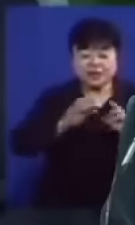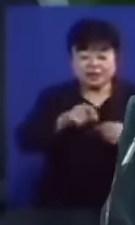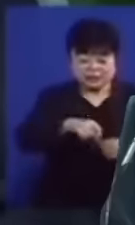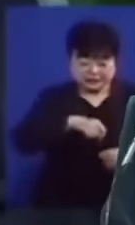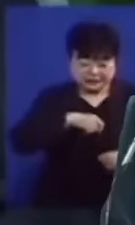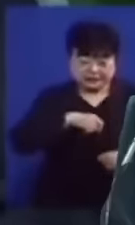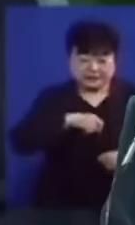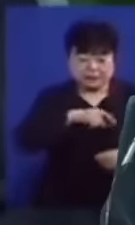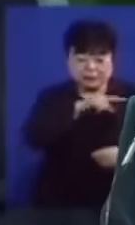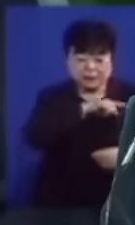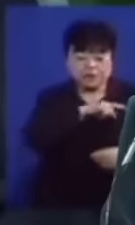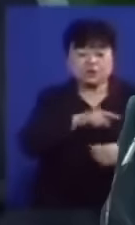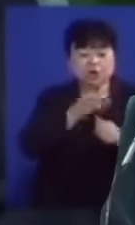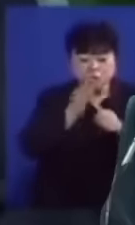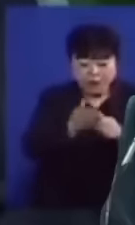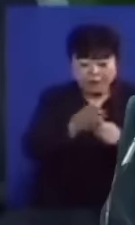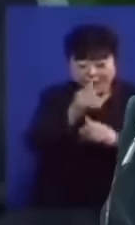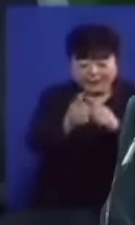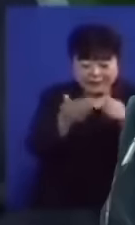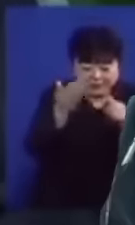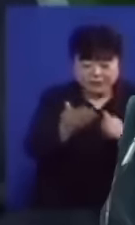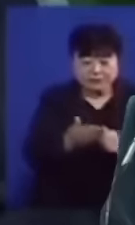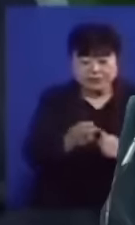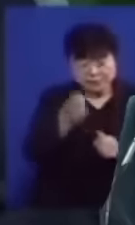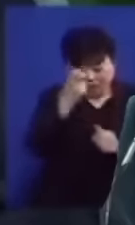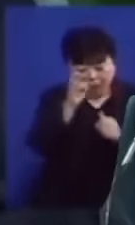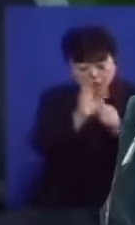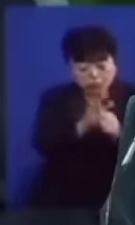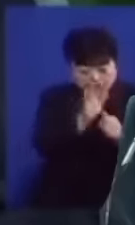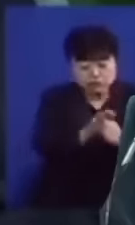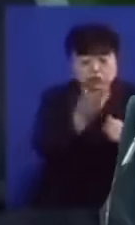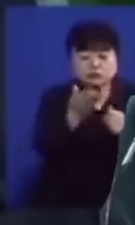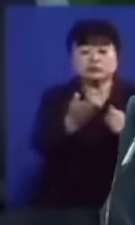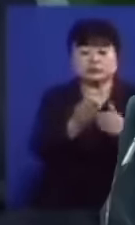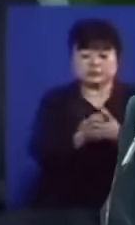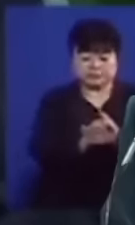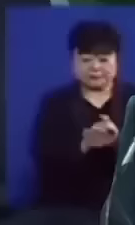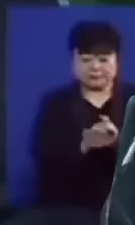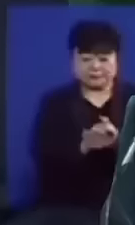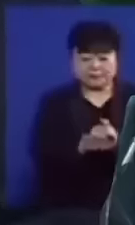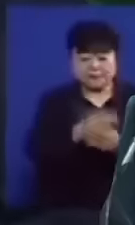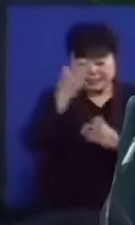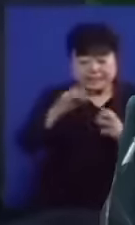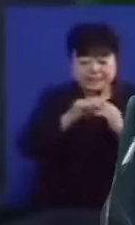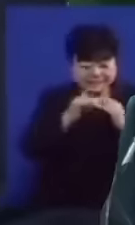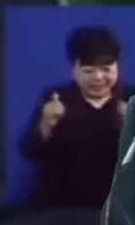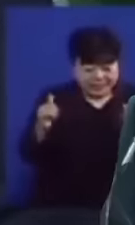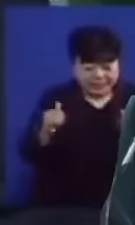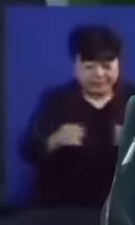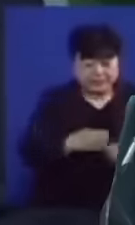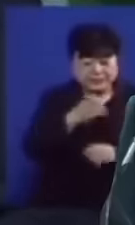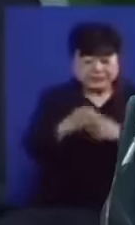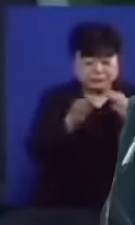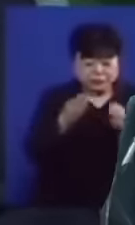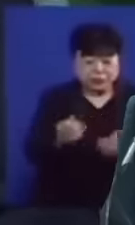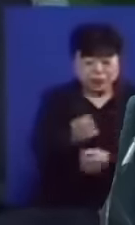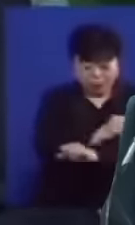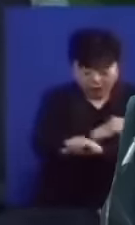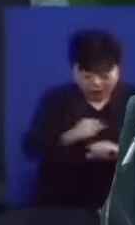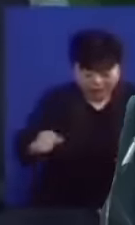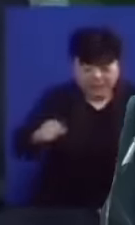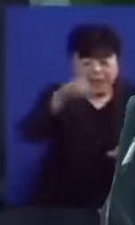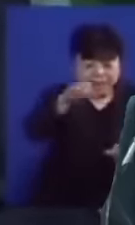하나님의 의를 먼저 구하면 하나님이 다 돌봐주시게 되어 있습니다. 이스라엘 백성을 40년 동안